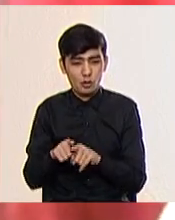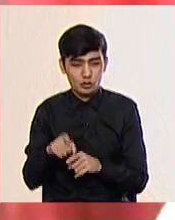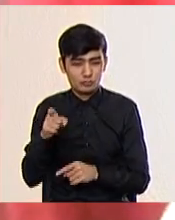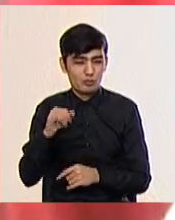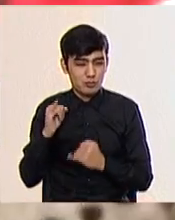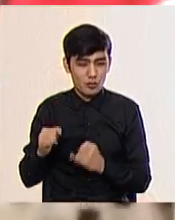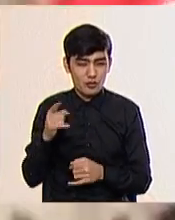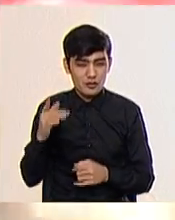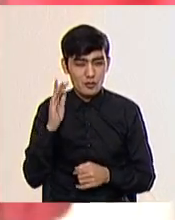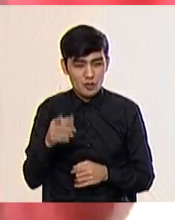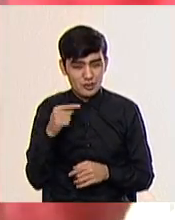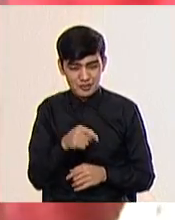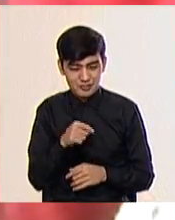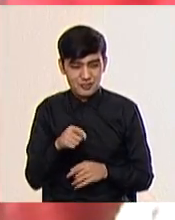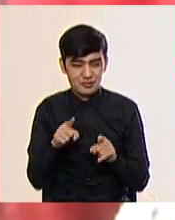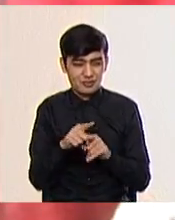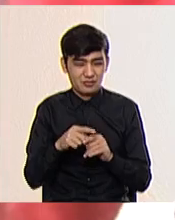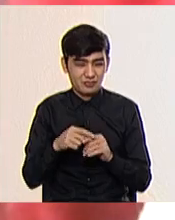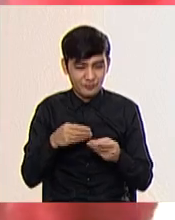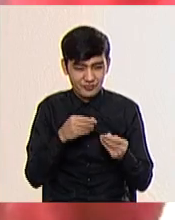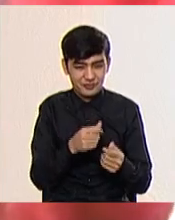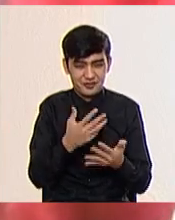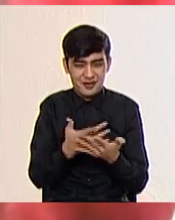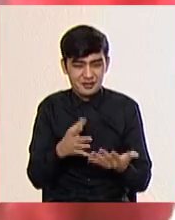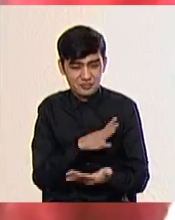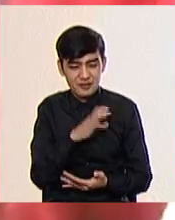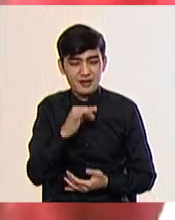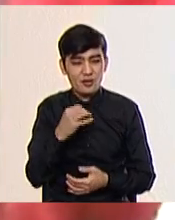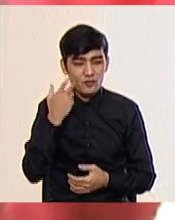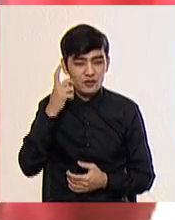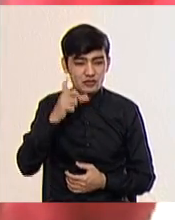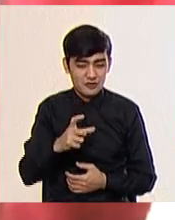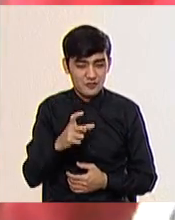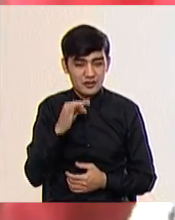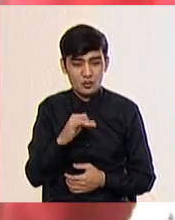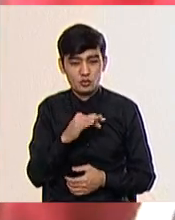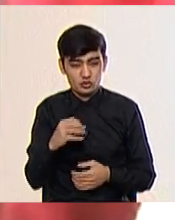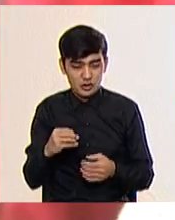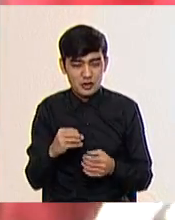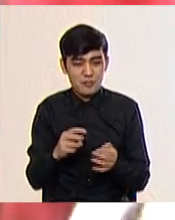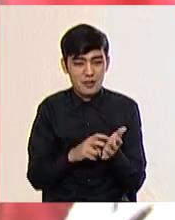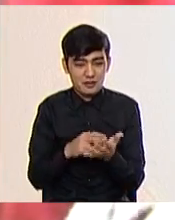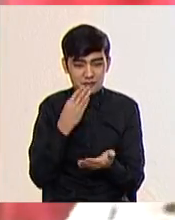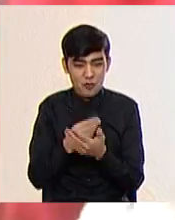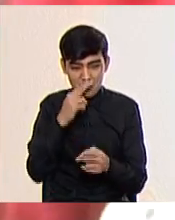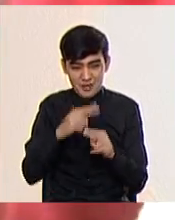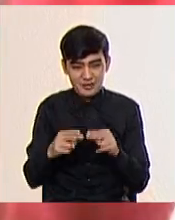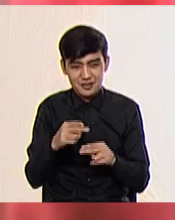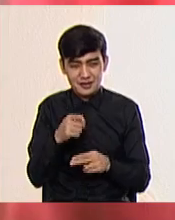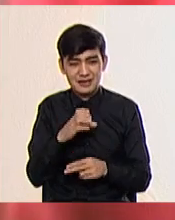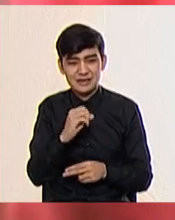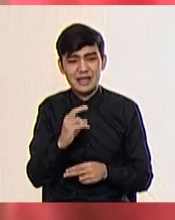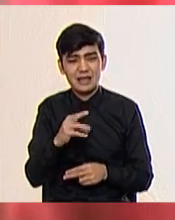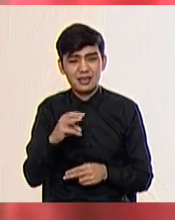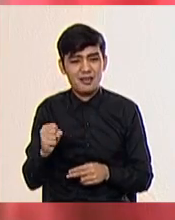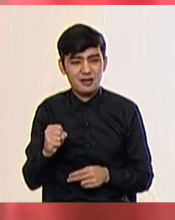тебя отговаривать. Глубинное вербование. То есть, когда человек уже боится потерять вот именно эту секту,